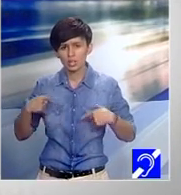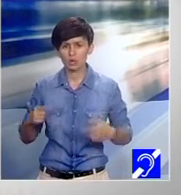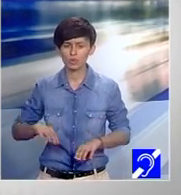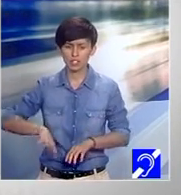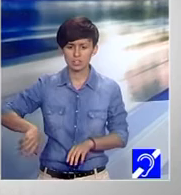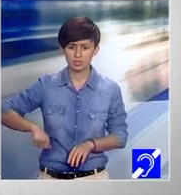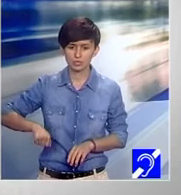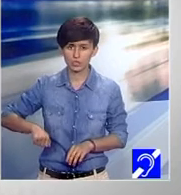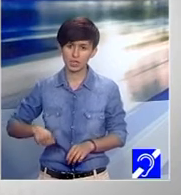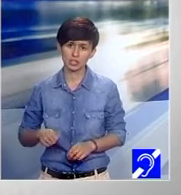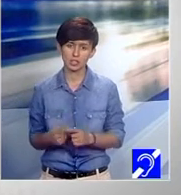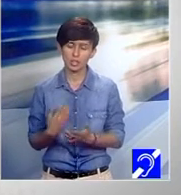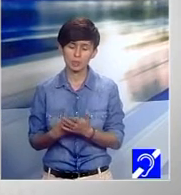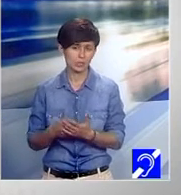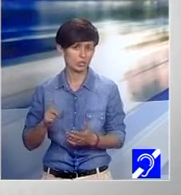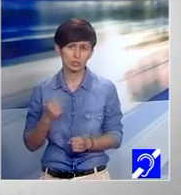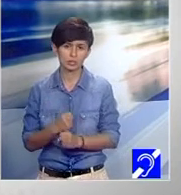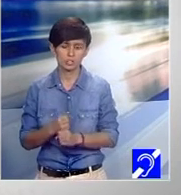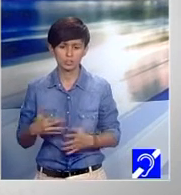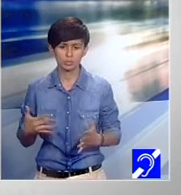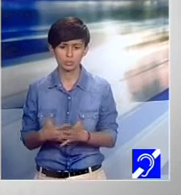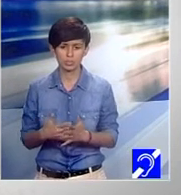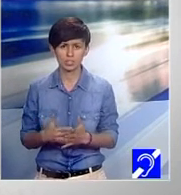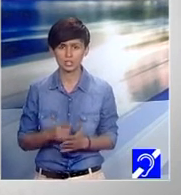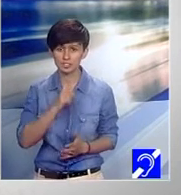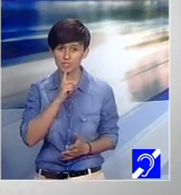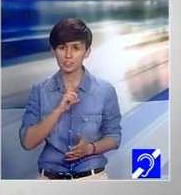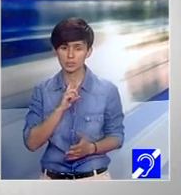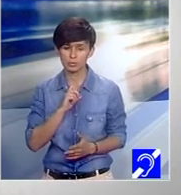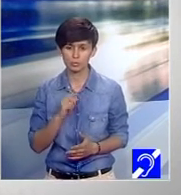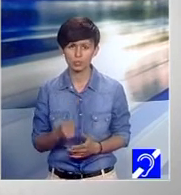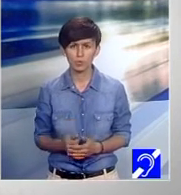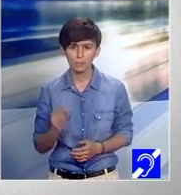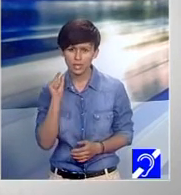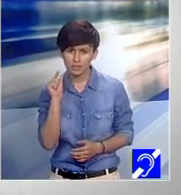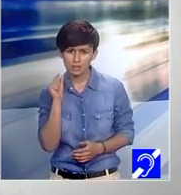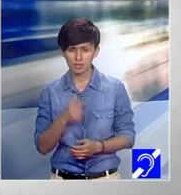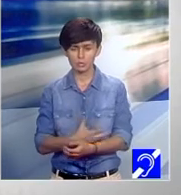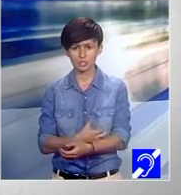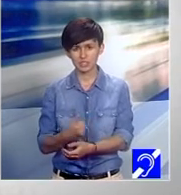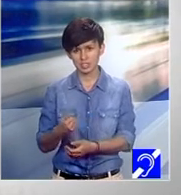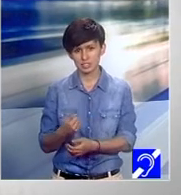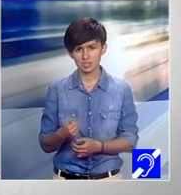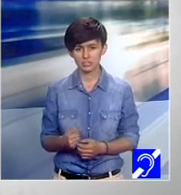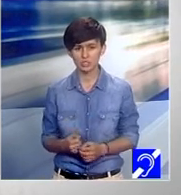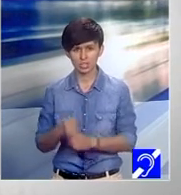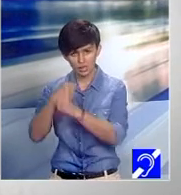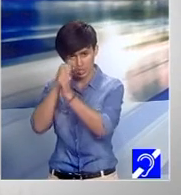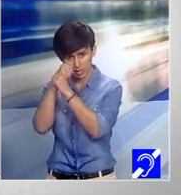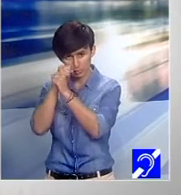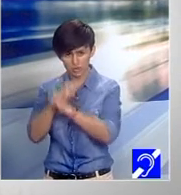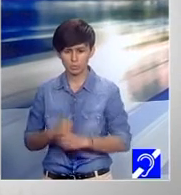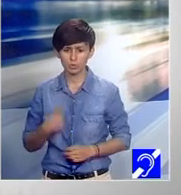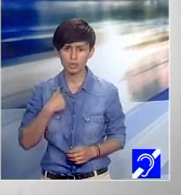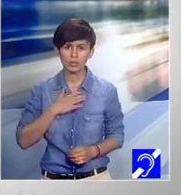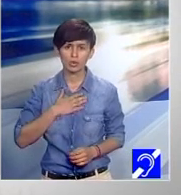neefectuării unui test simplu, o simplă picătură de sânge imprimată pe o hârtie de filtru. Eu sunt mama trei copii,